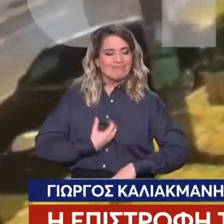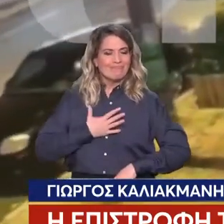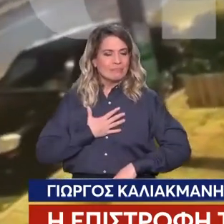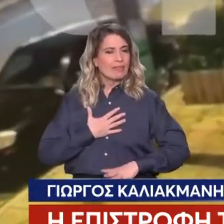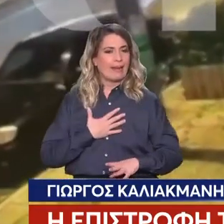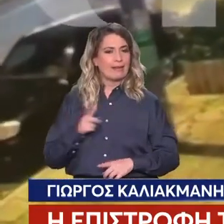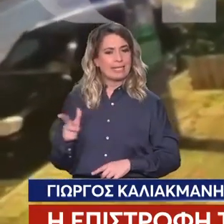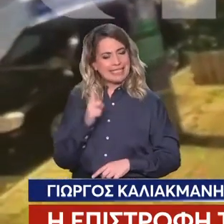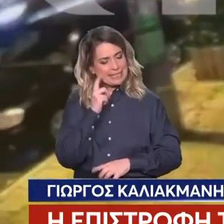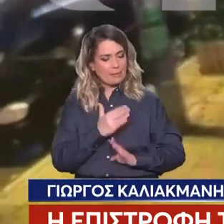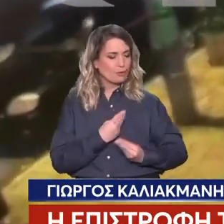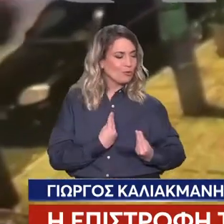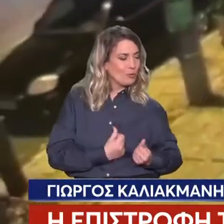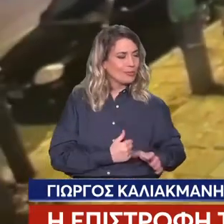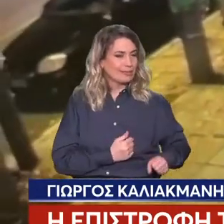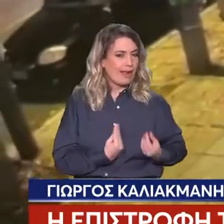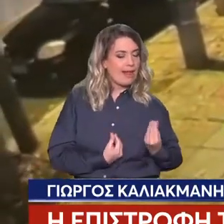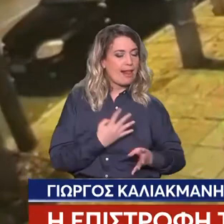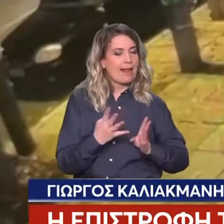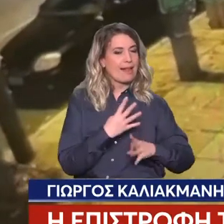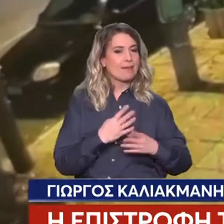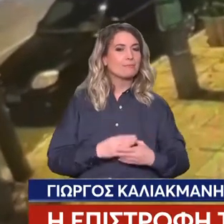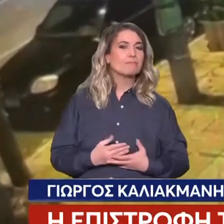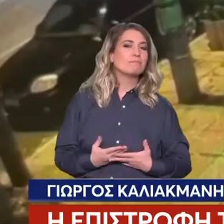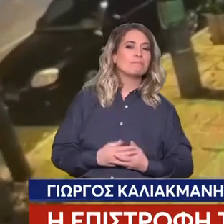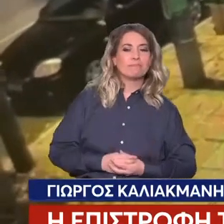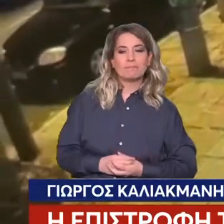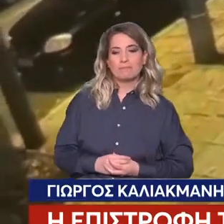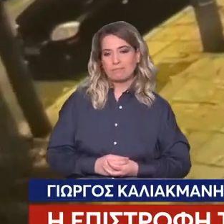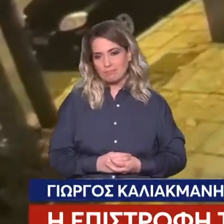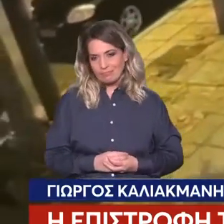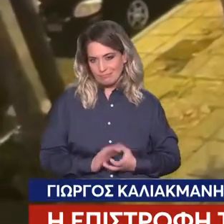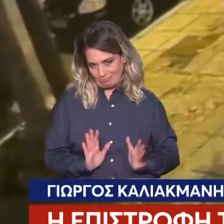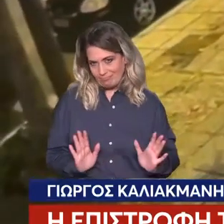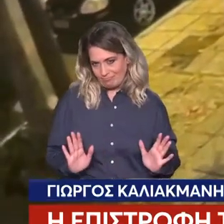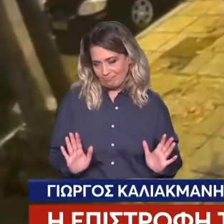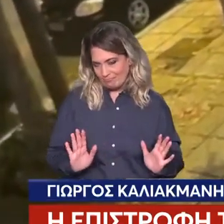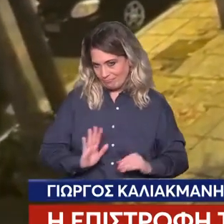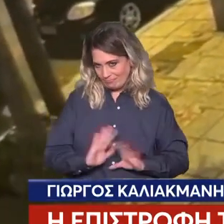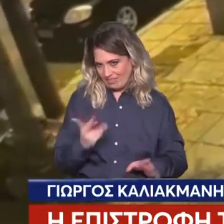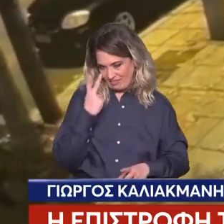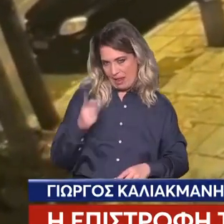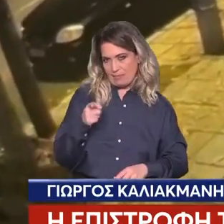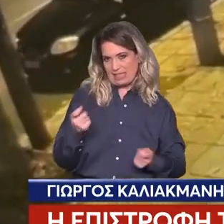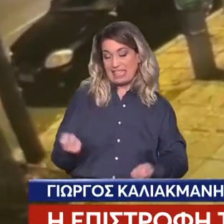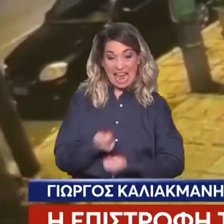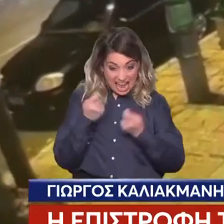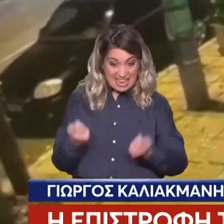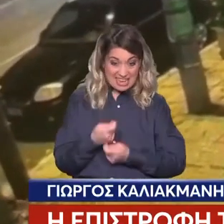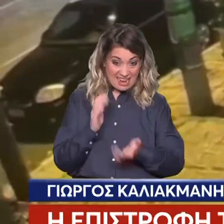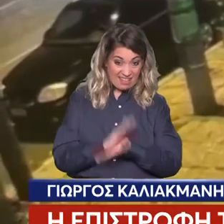κάποιοι γι' αυτό. Θα μου πείτε αυτό, το είπατε πολύ ξεκάθαρα, δεν δίνει δικαιολογία σε κανέναν. Μετά από αυτό το